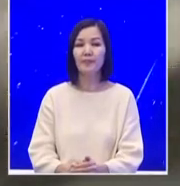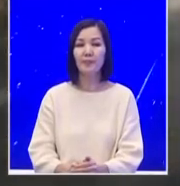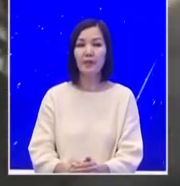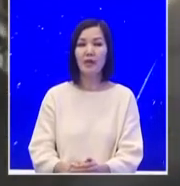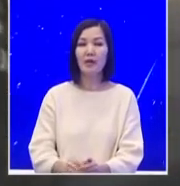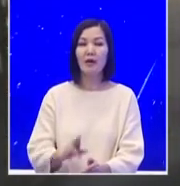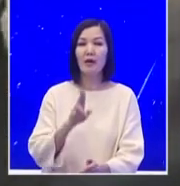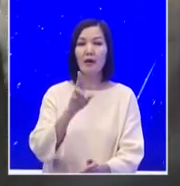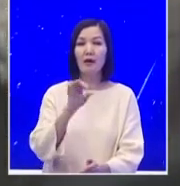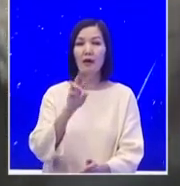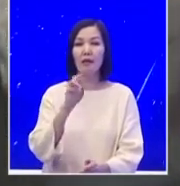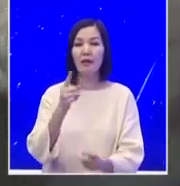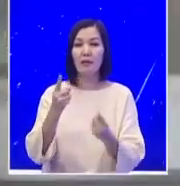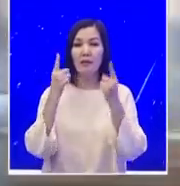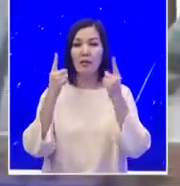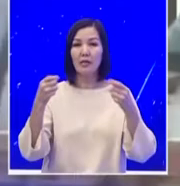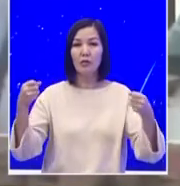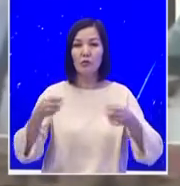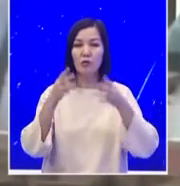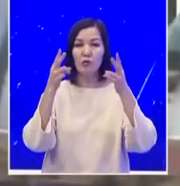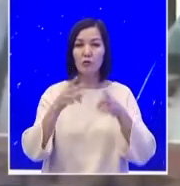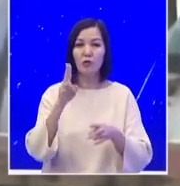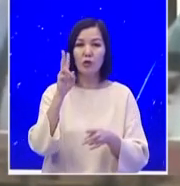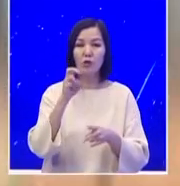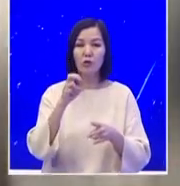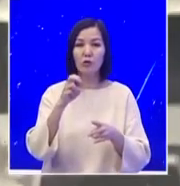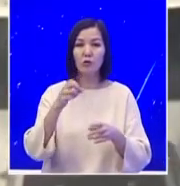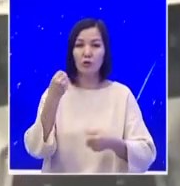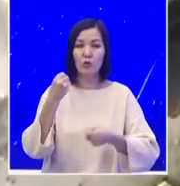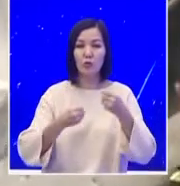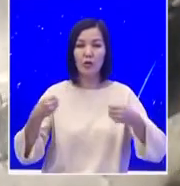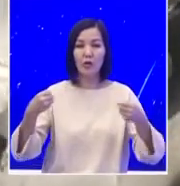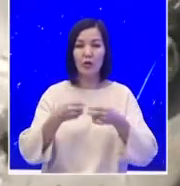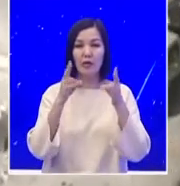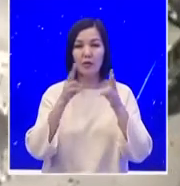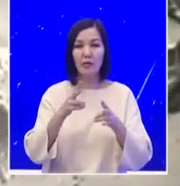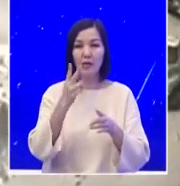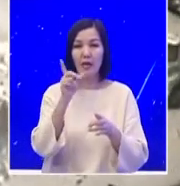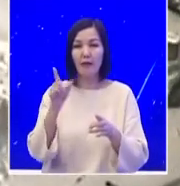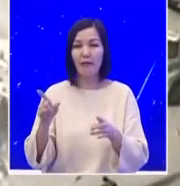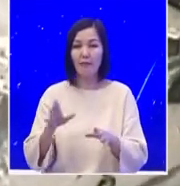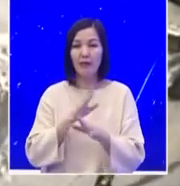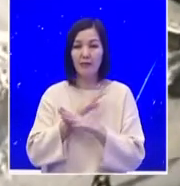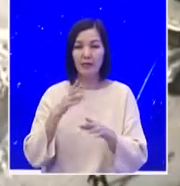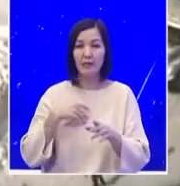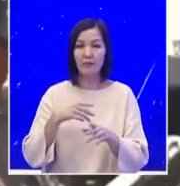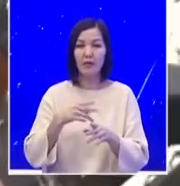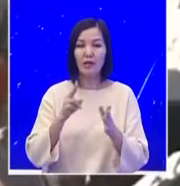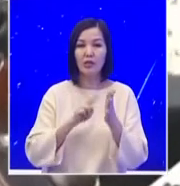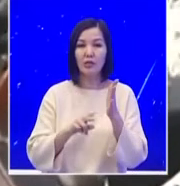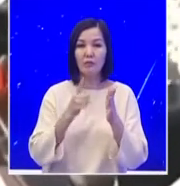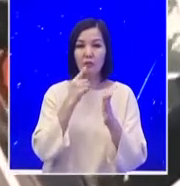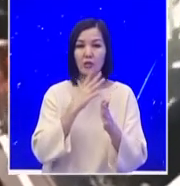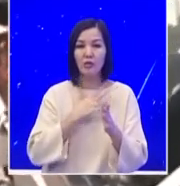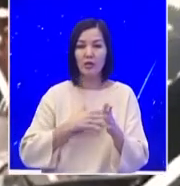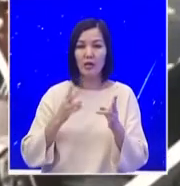Канадада ірі жол көлік апаты болды. Салдарына 200 көлік бір-бірімен соқтығысып, 2 адам қаза тапты. Тағы 70-ден астам жолаушы жарақат алған. Алдын